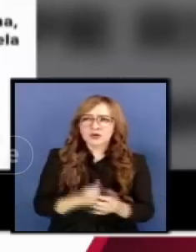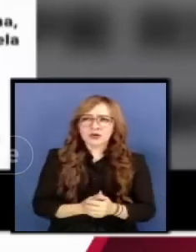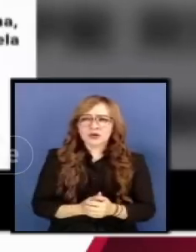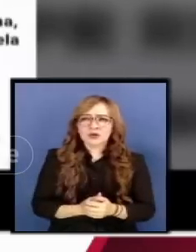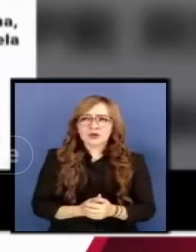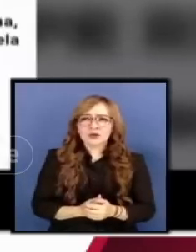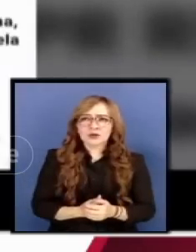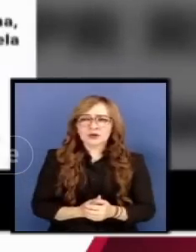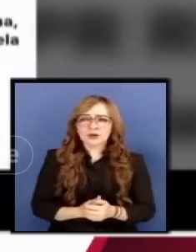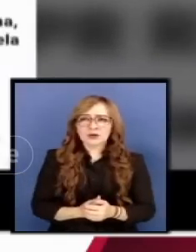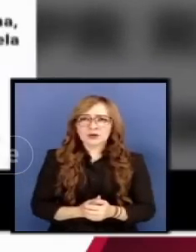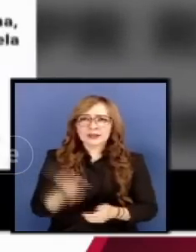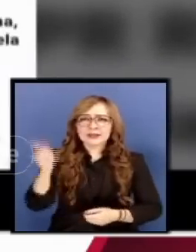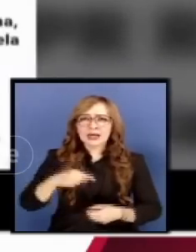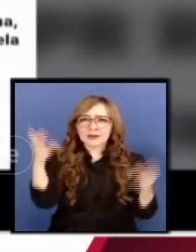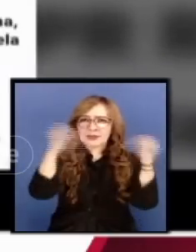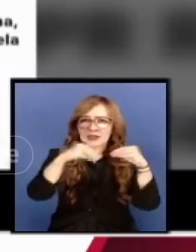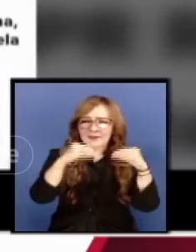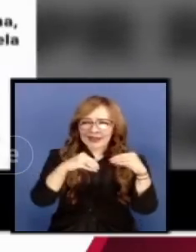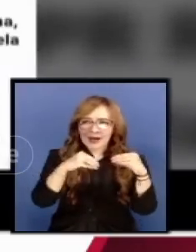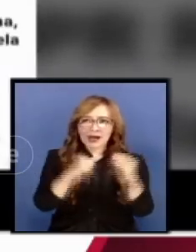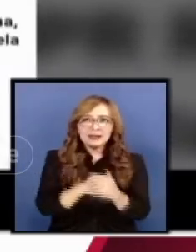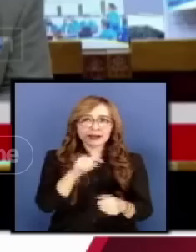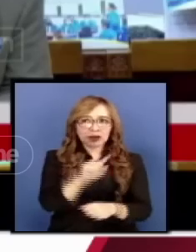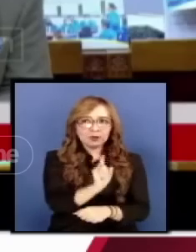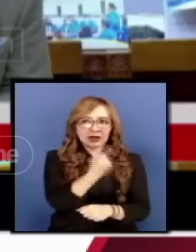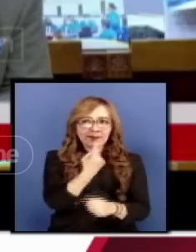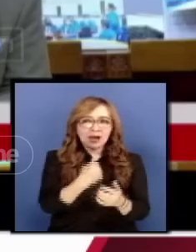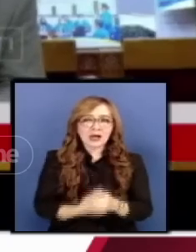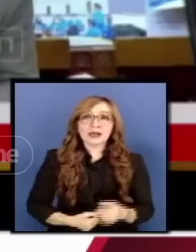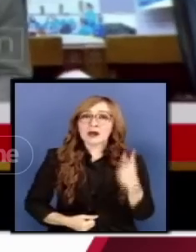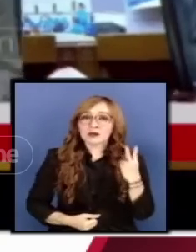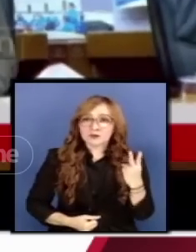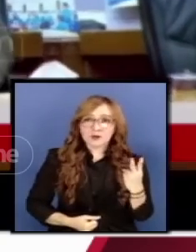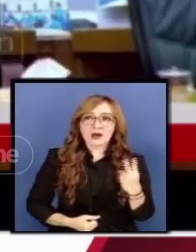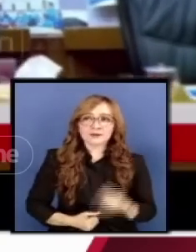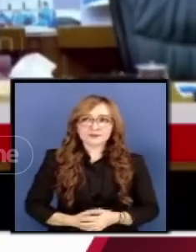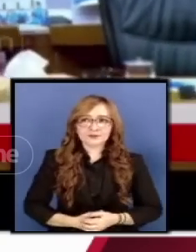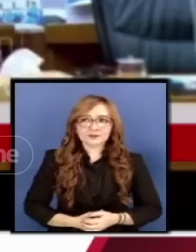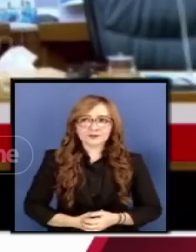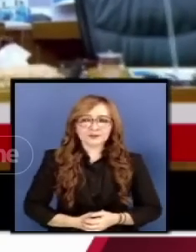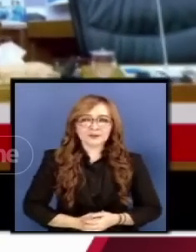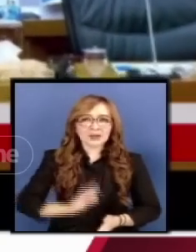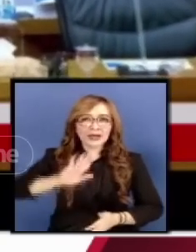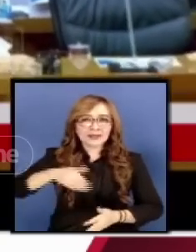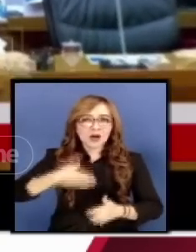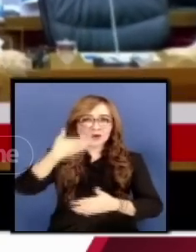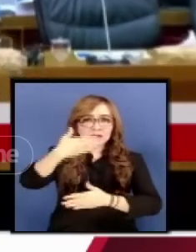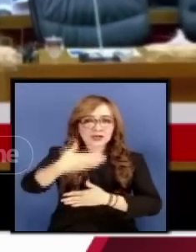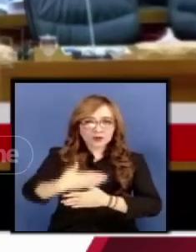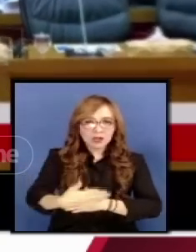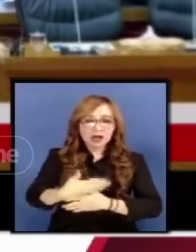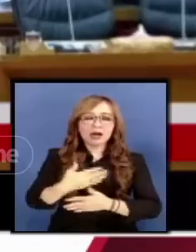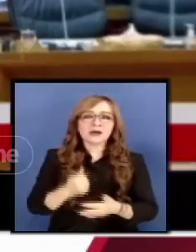tetap melalui mekanisme CSR. Itu yang pertama. Yeah. Yang kedua, kebetulan tahun berikutnya, sesudah